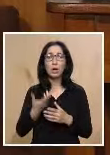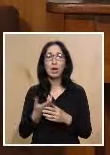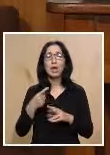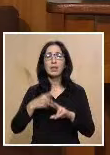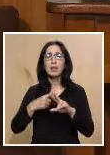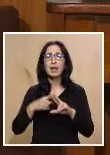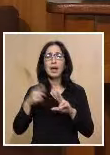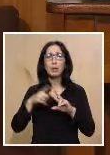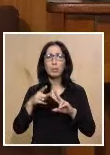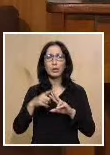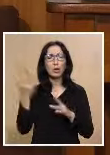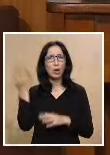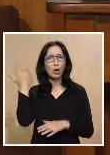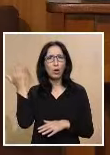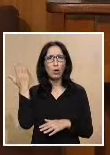Паша още в